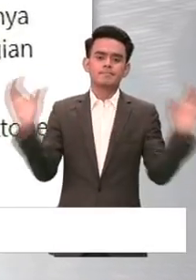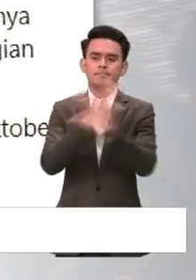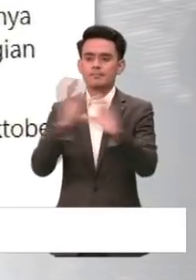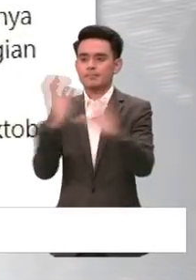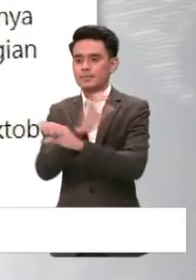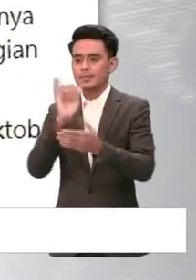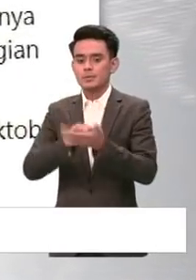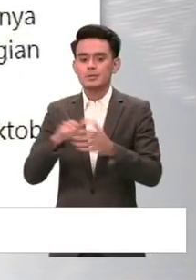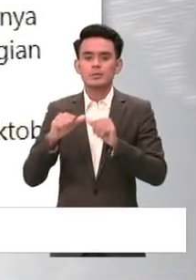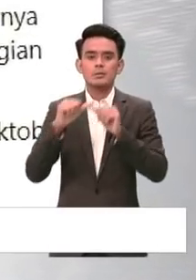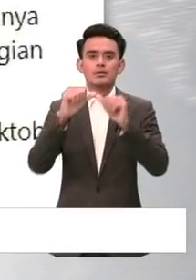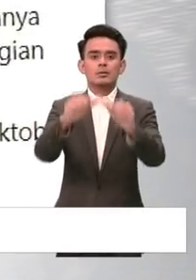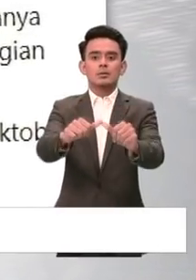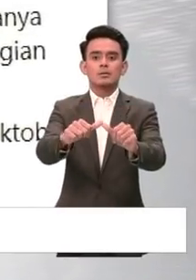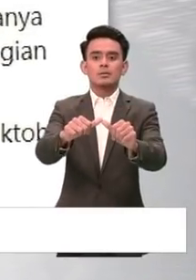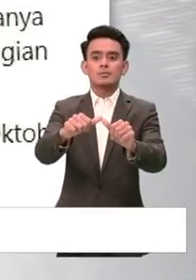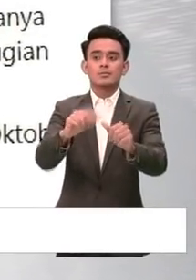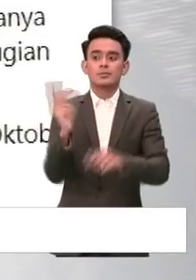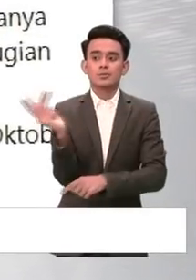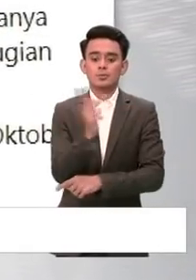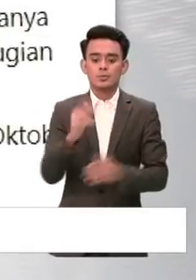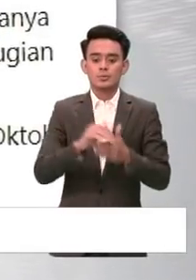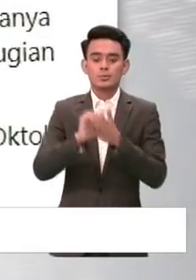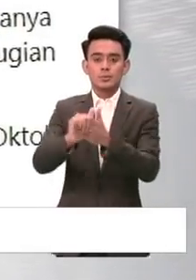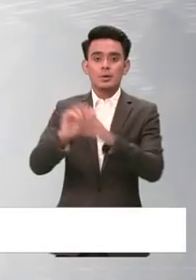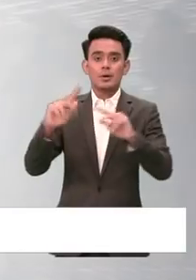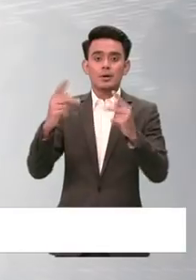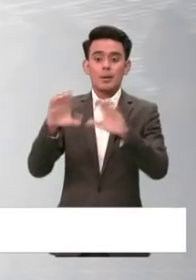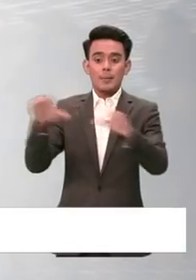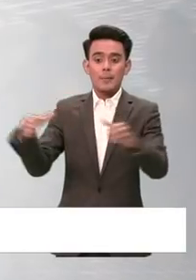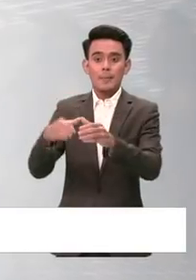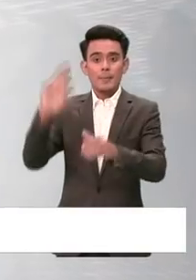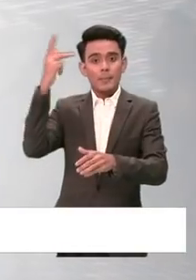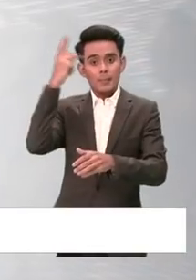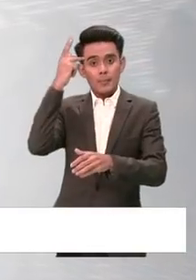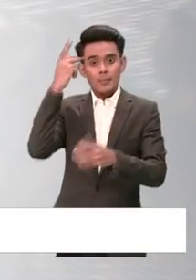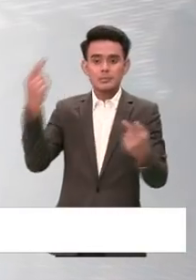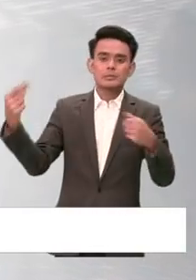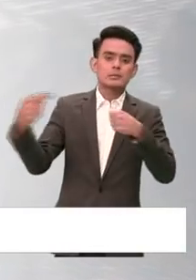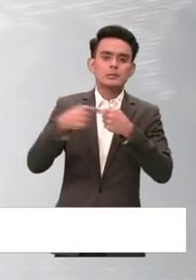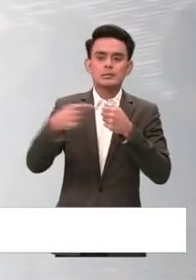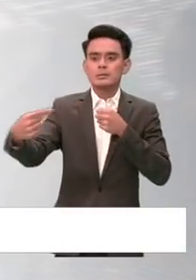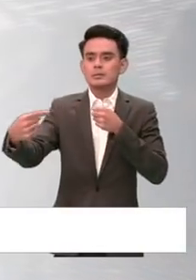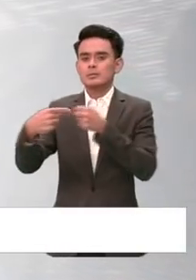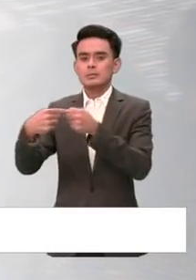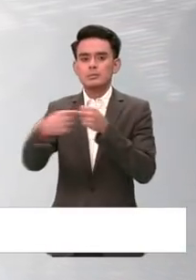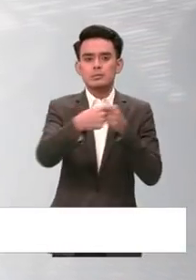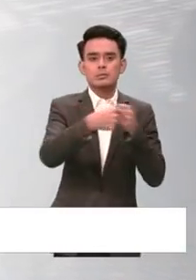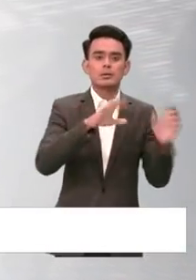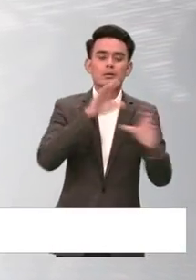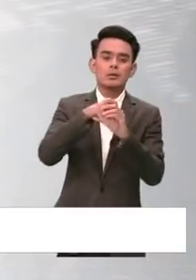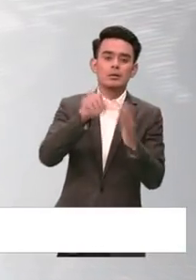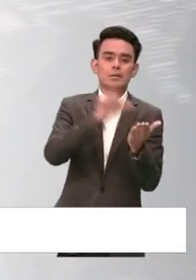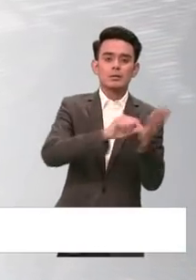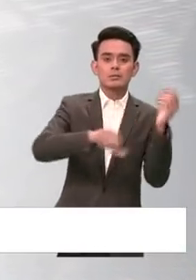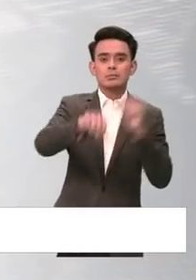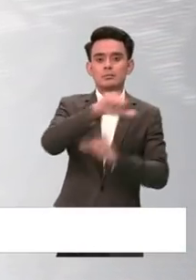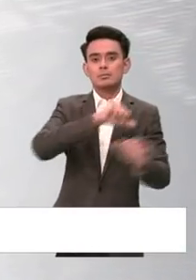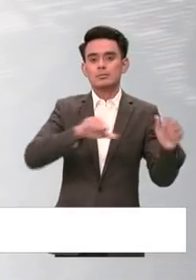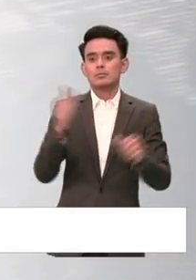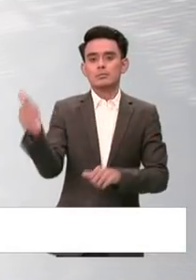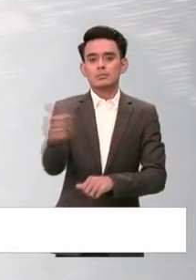itu berlarutan apabila kedua dua pemimpin partial noda pikir saling tuduh menuduh di laman media sosial milik